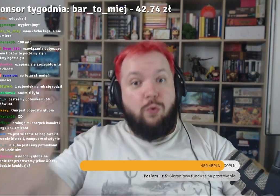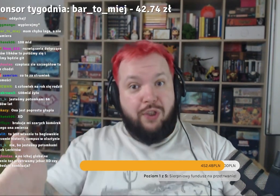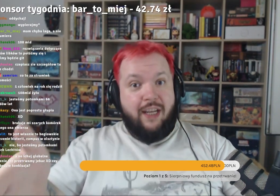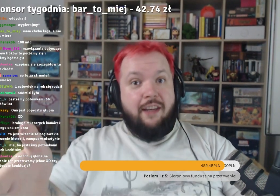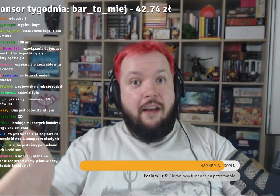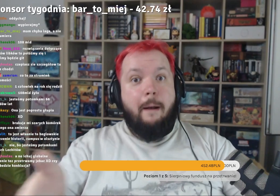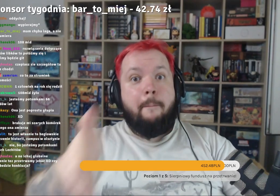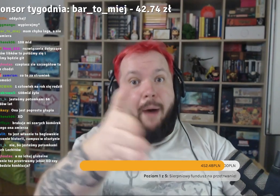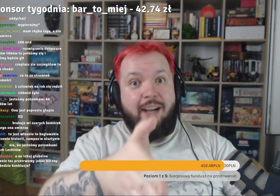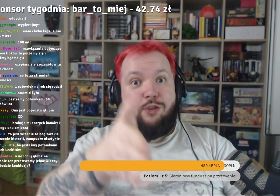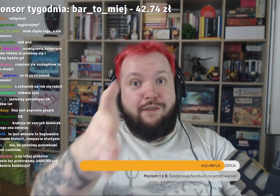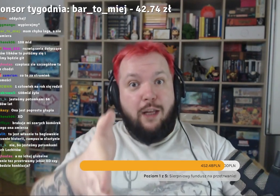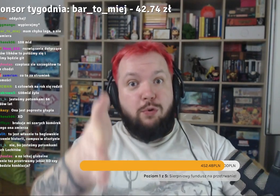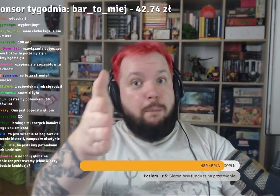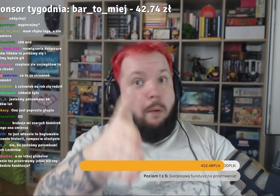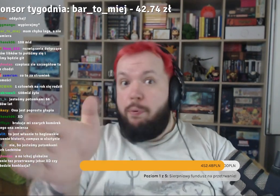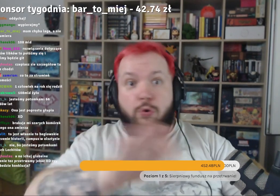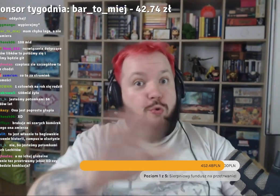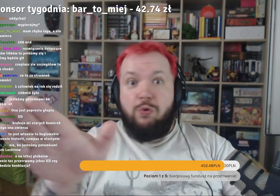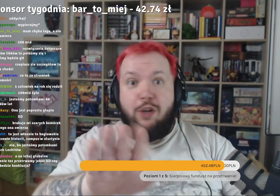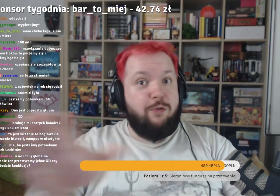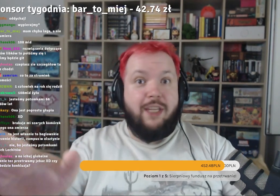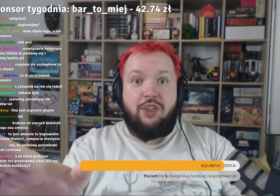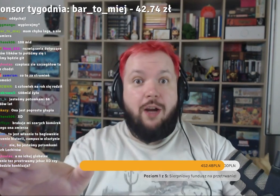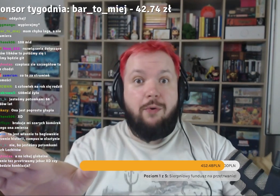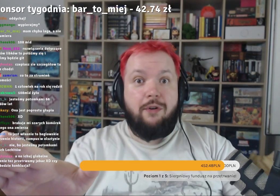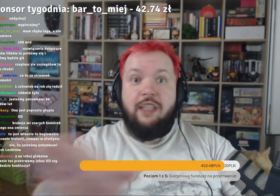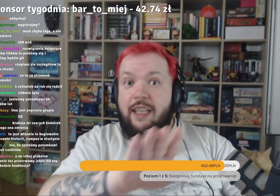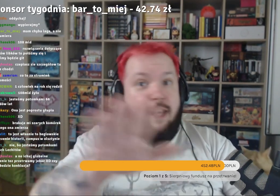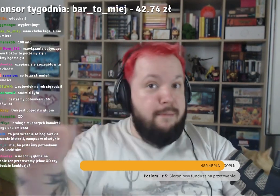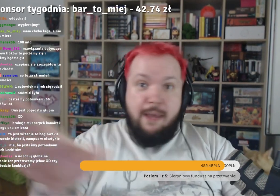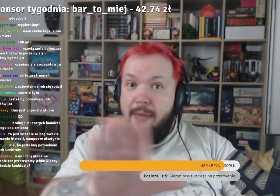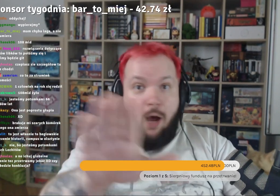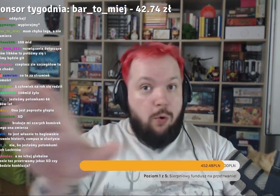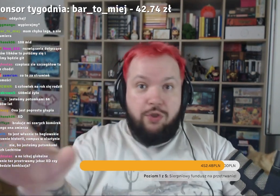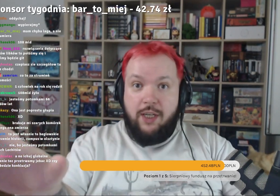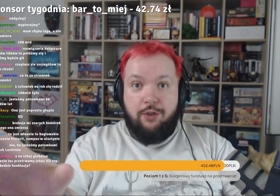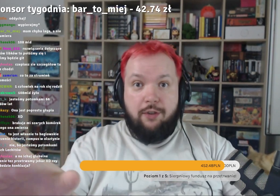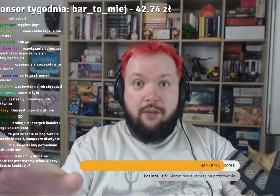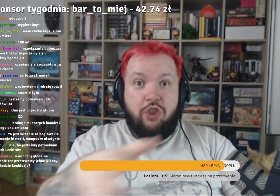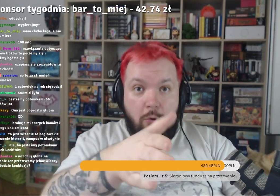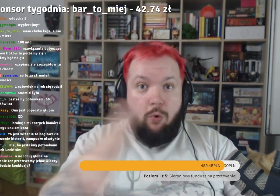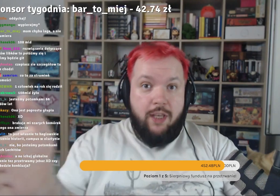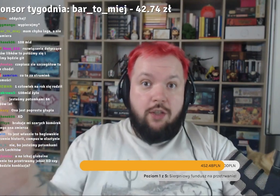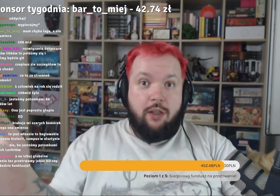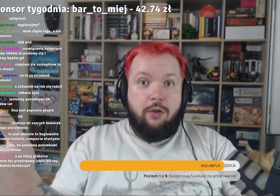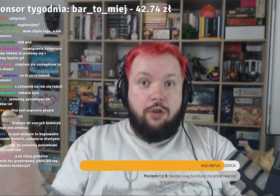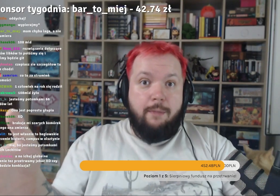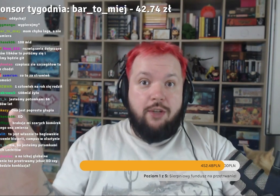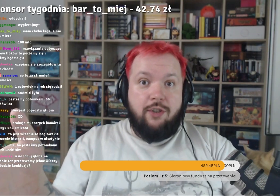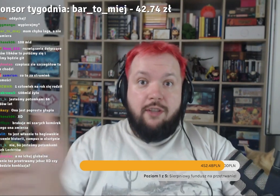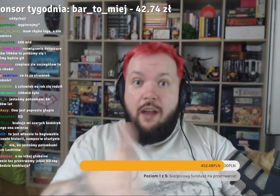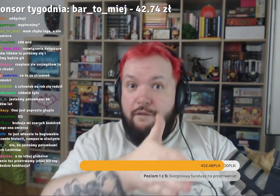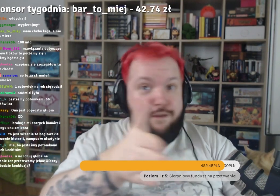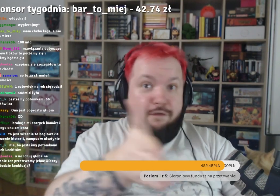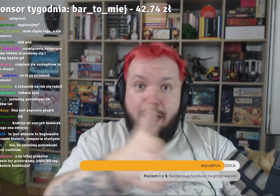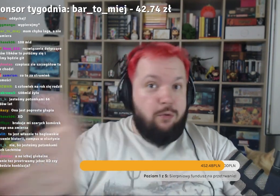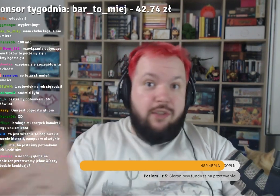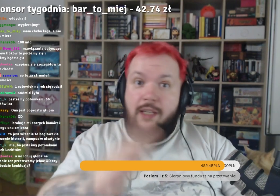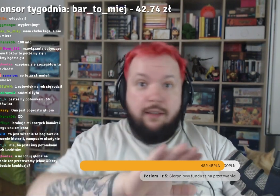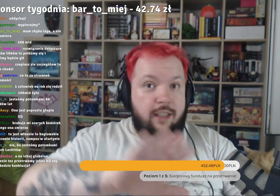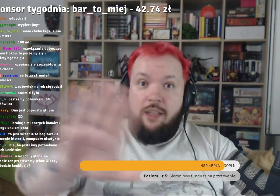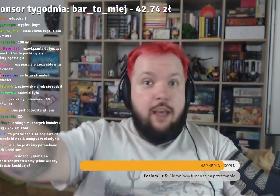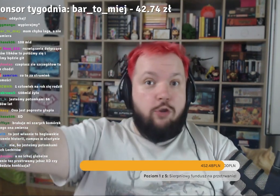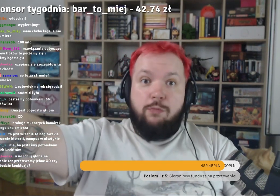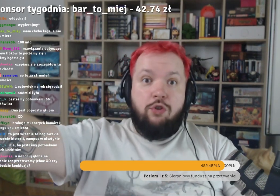żyli dłużej, bardzo wielu się po prostu nie rozmnażało. Nie miało dzieci. Szczególnie jeżeli chodzi o mężczyzn. Wielu